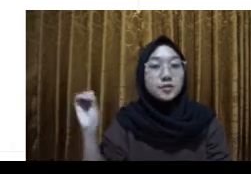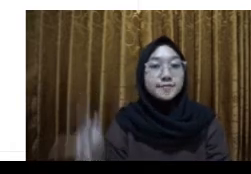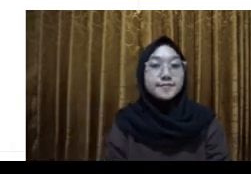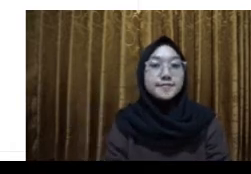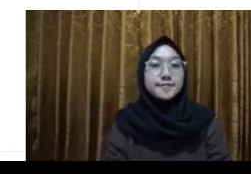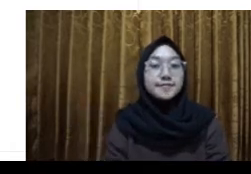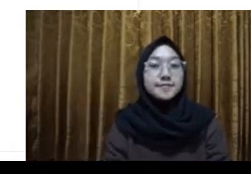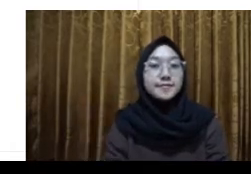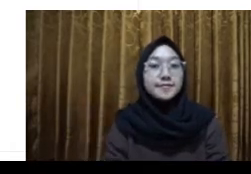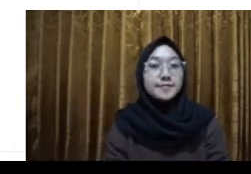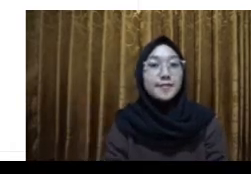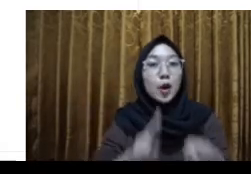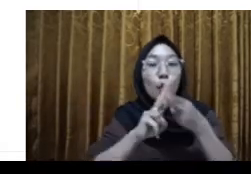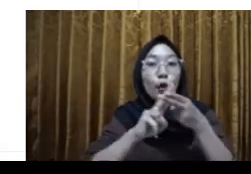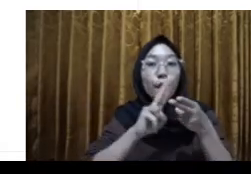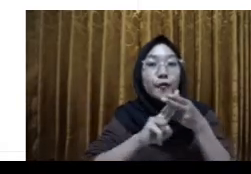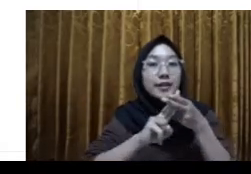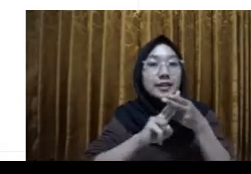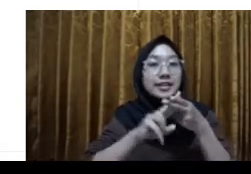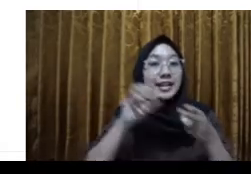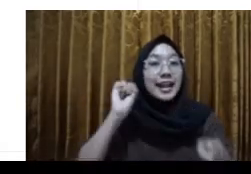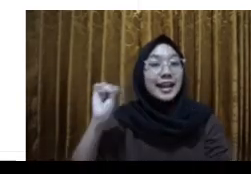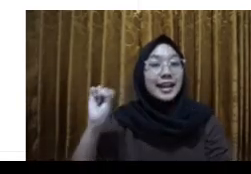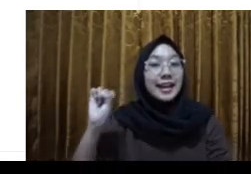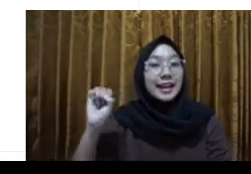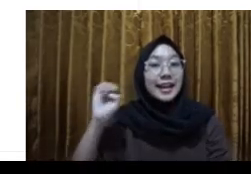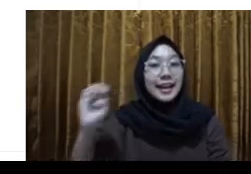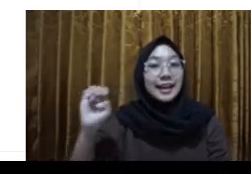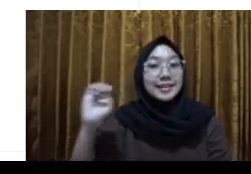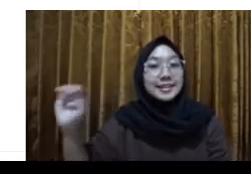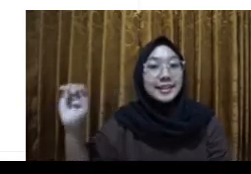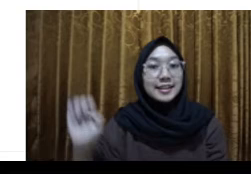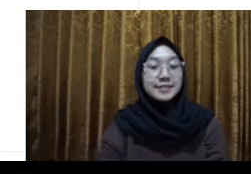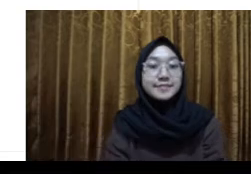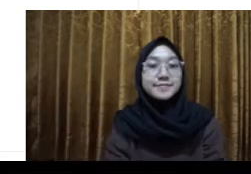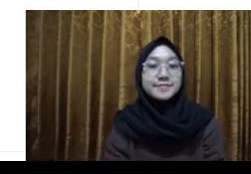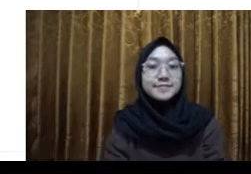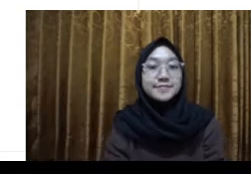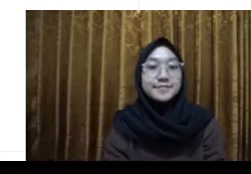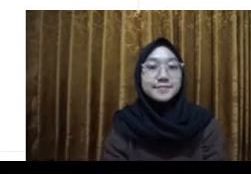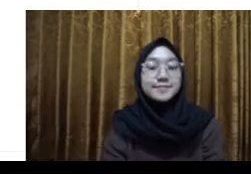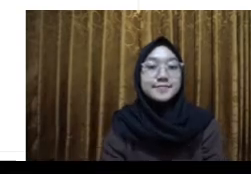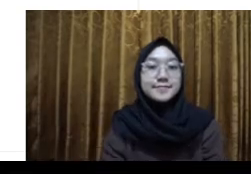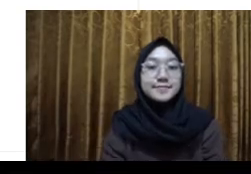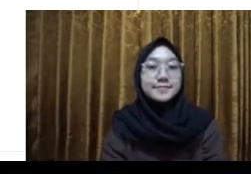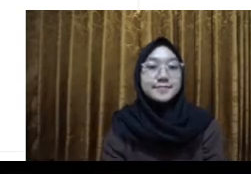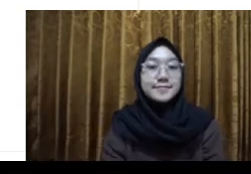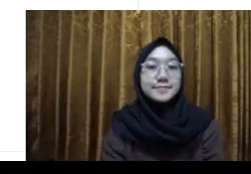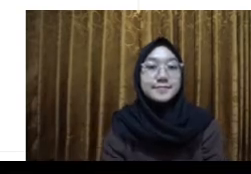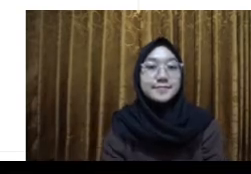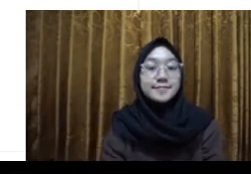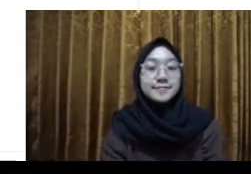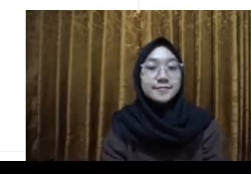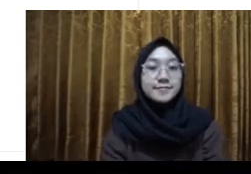Ada Convert to Microsoft Word, Convert into Microsoft Excel document C. Convert to Microsoft Excel. Convert into